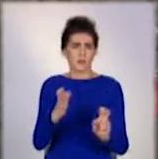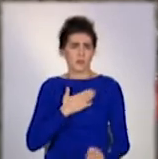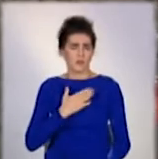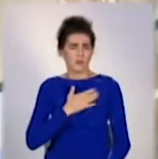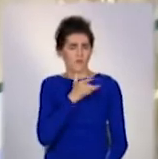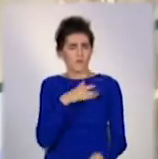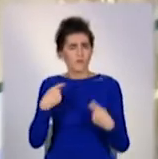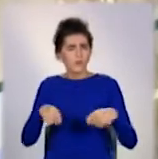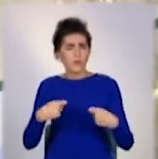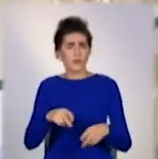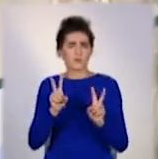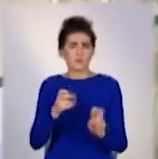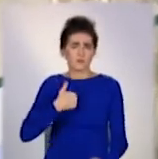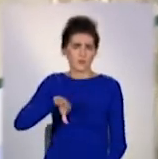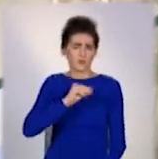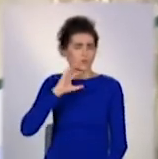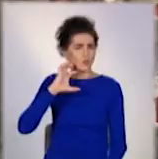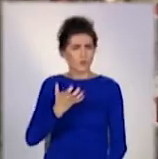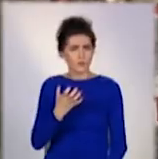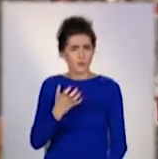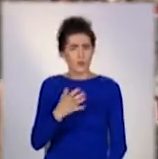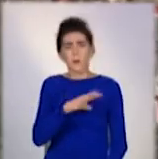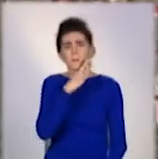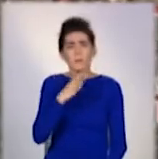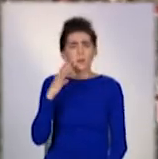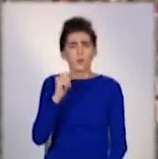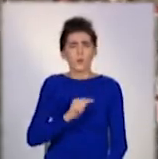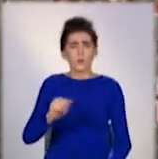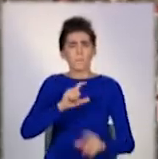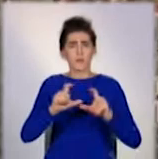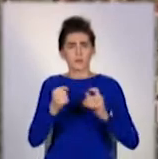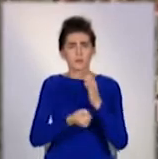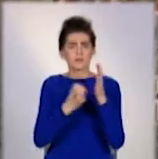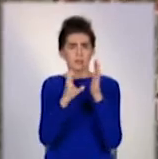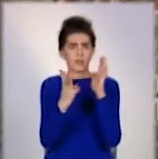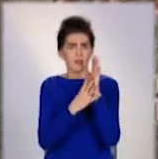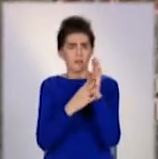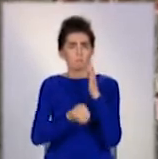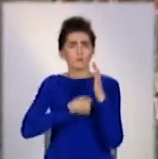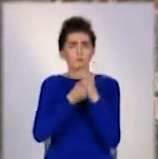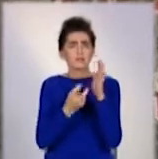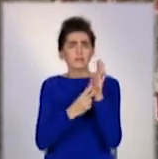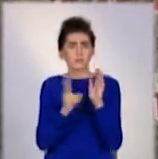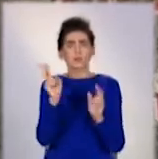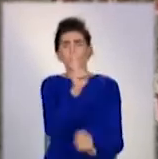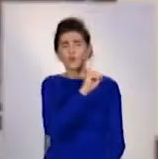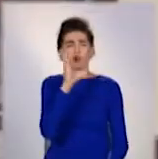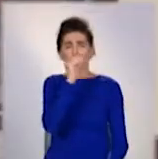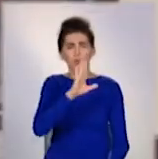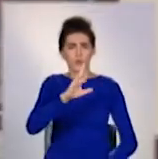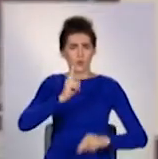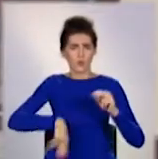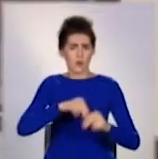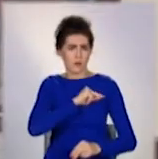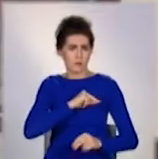І для нас це дуже серйозно. Багато працюють, у нас магазин з 9 до 7, багато просто не встигають з роботи.